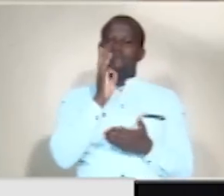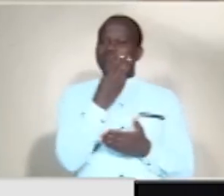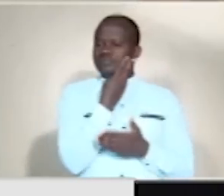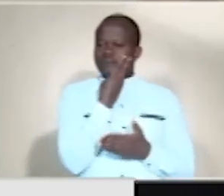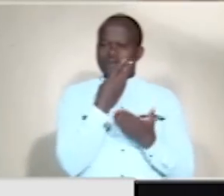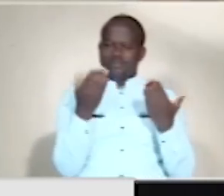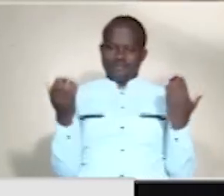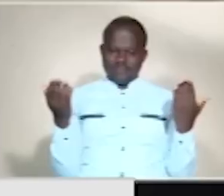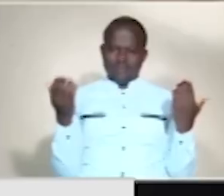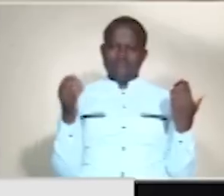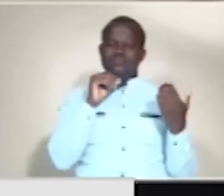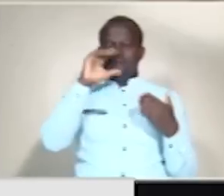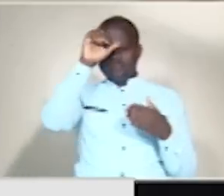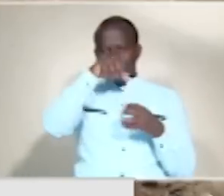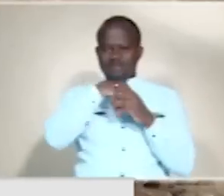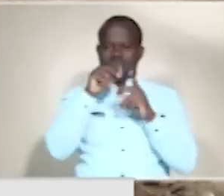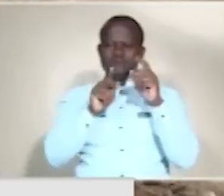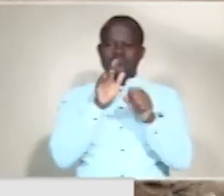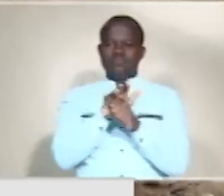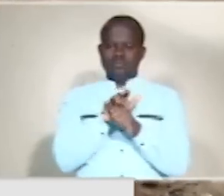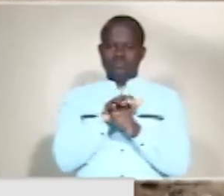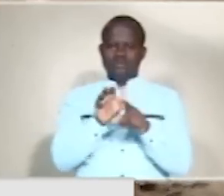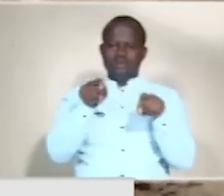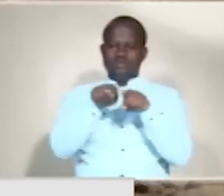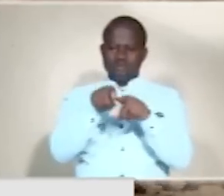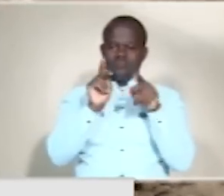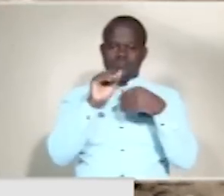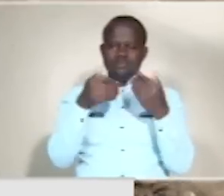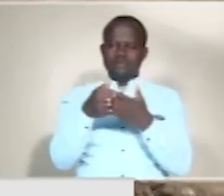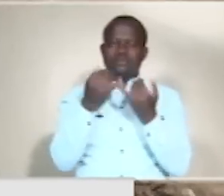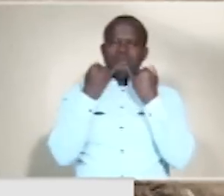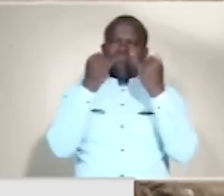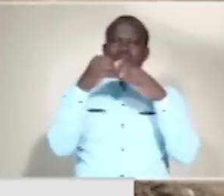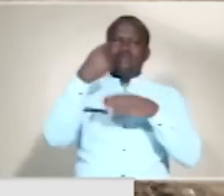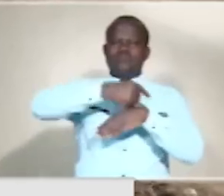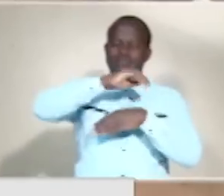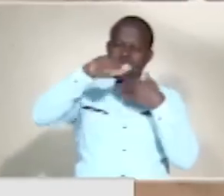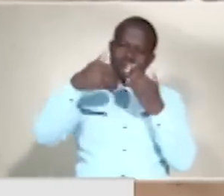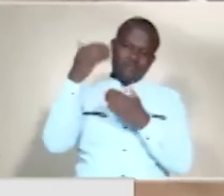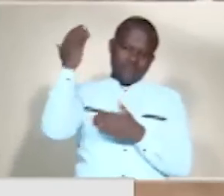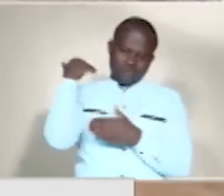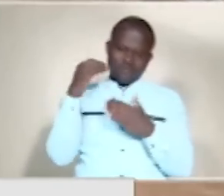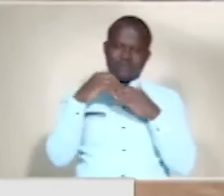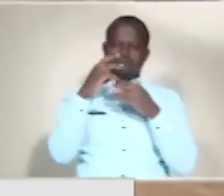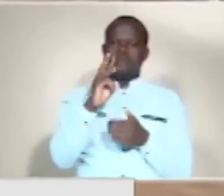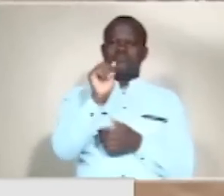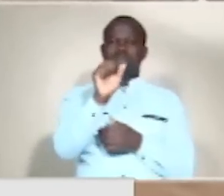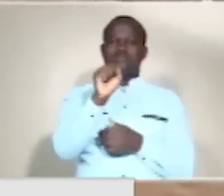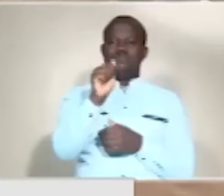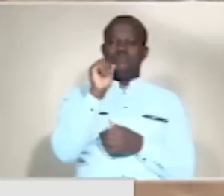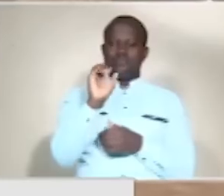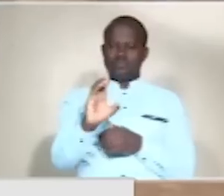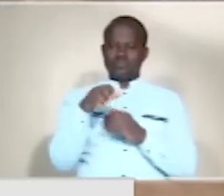amazi atabura mu baturage nk'uko n'abaturage bagiye babibwirwa mu minsi yose ishize umuyobozi wa wasake ishami